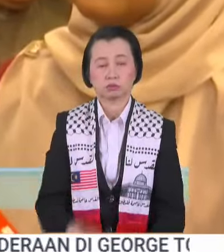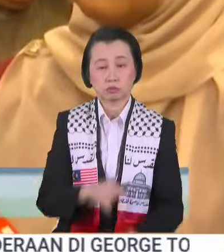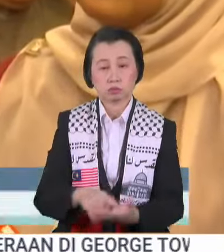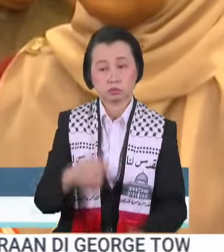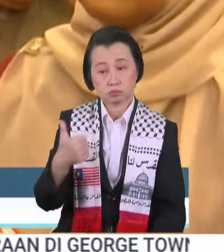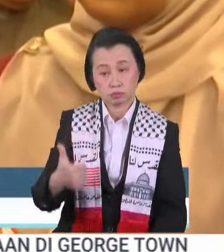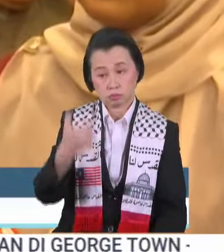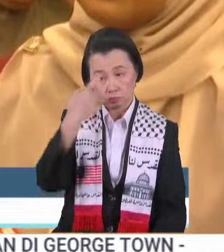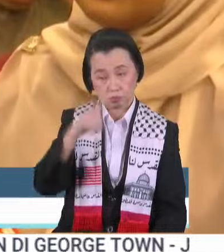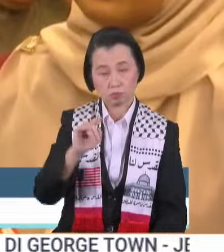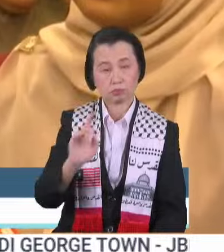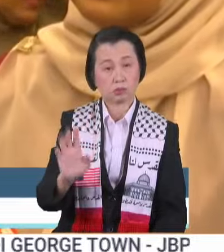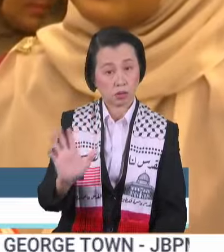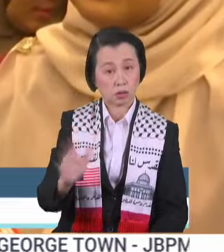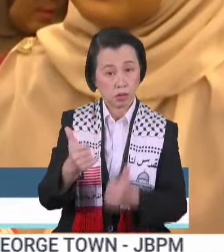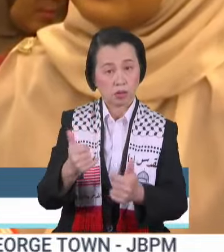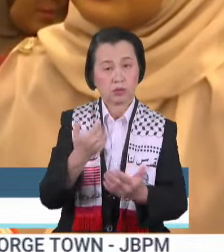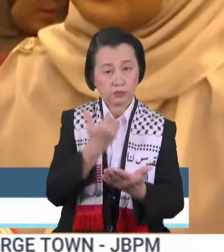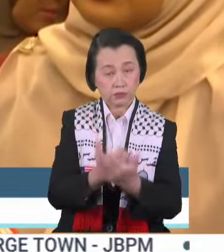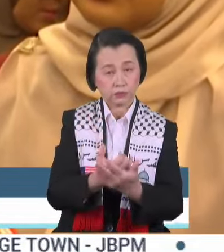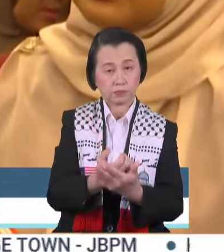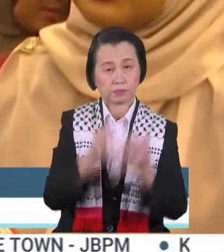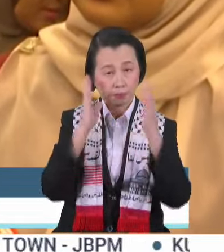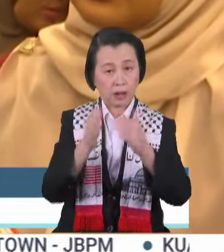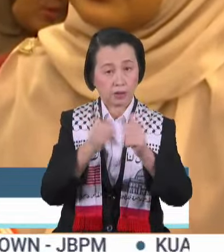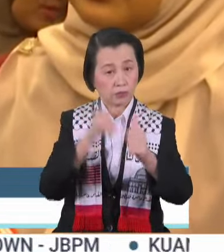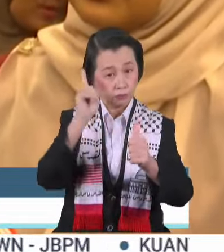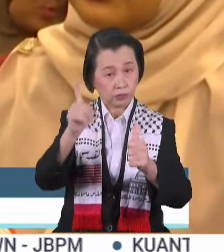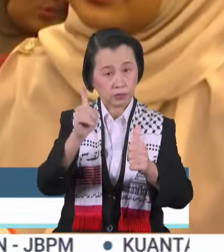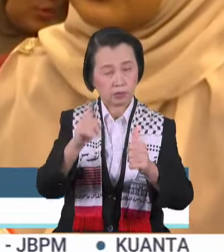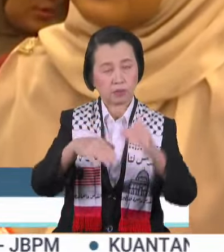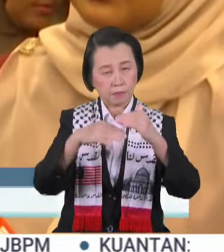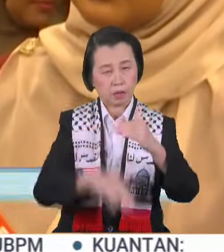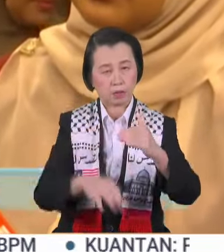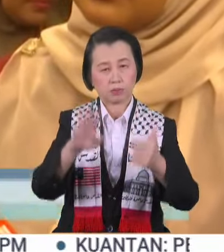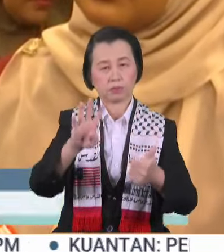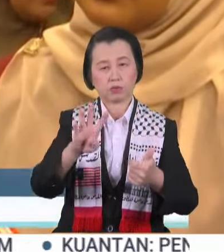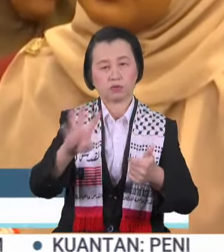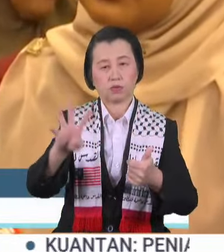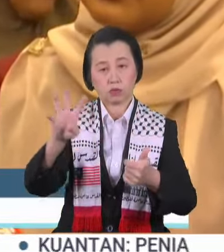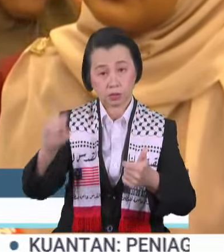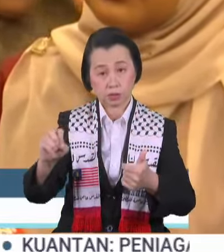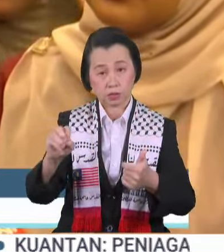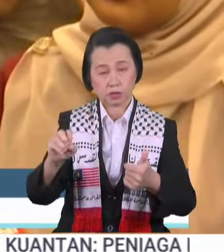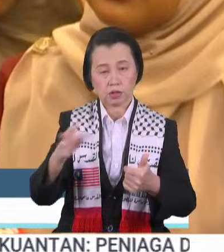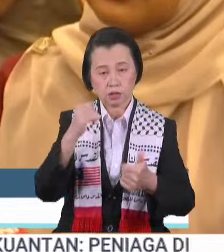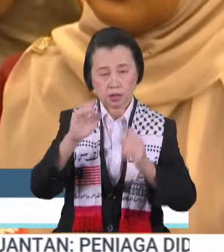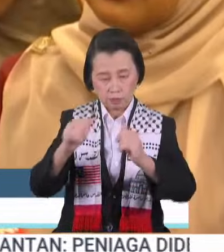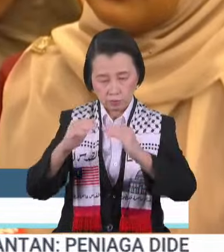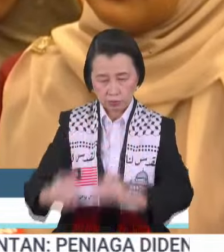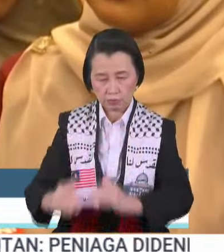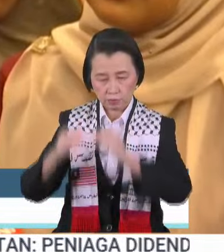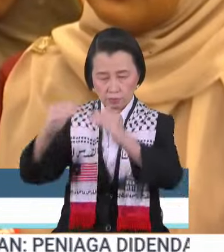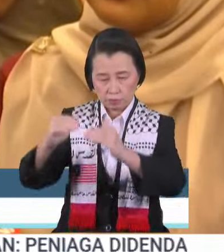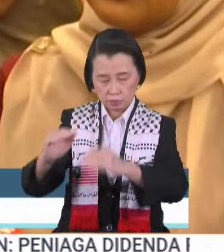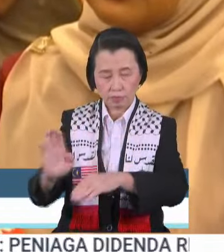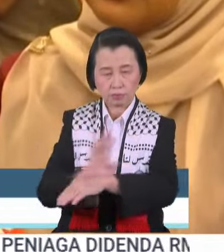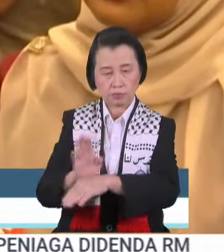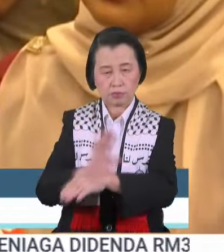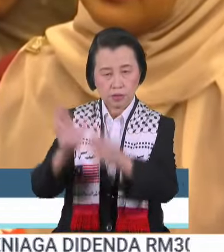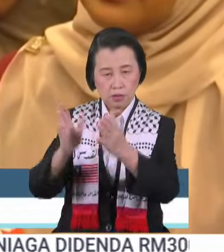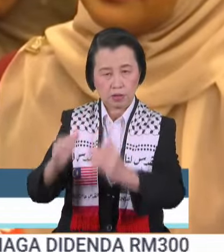sangat besar kepersatunya kepada ekonomi negeri Pahang sendiri. Ya, di bawah B40 malah dapat kita menaik tarafkan usaha-usaha negeri